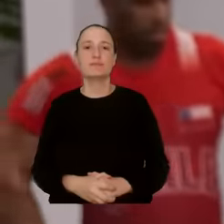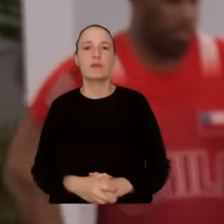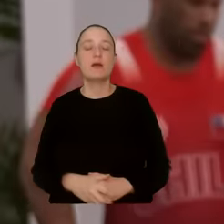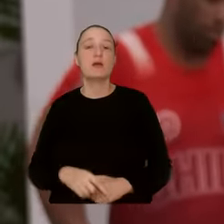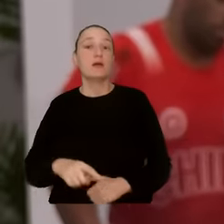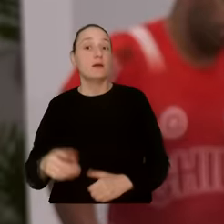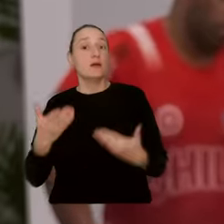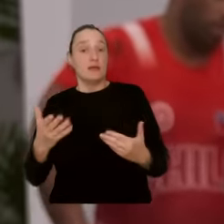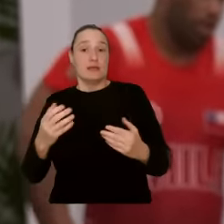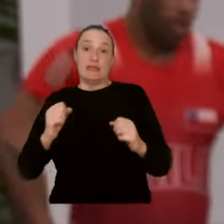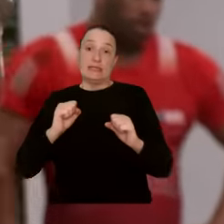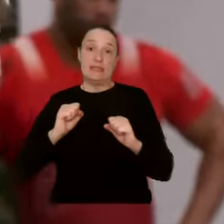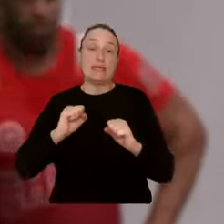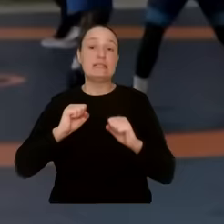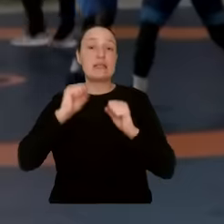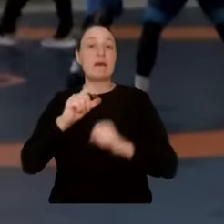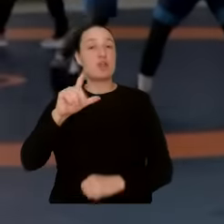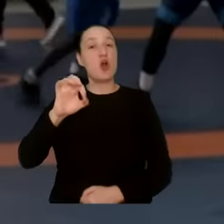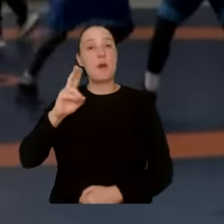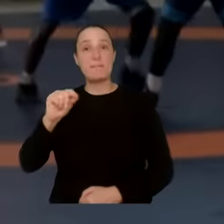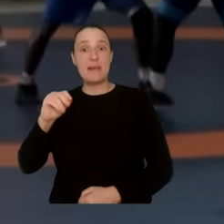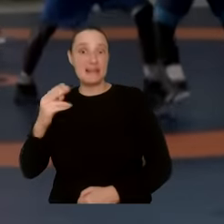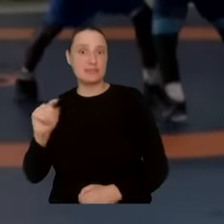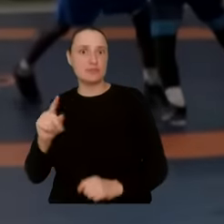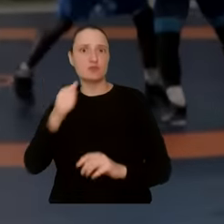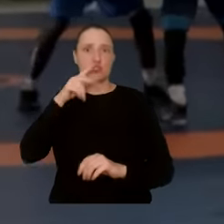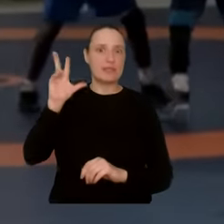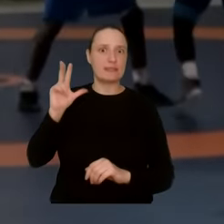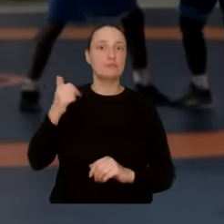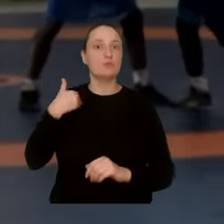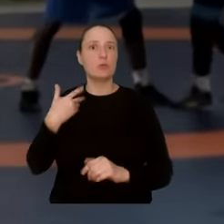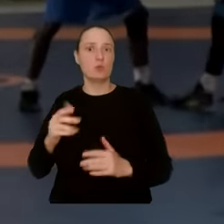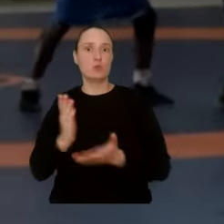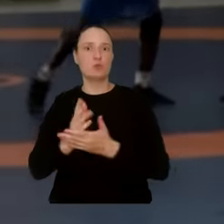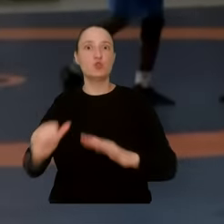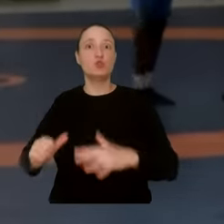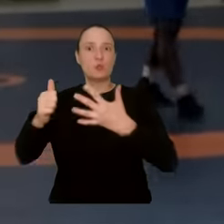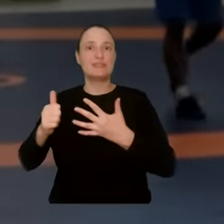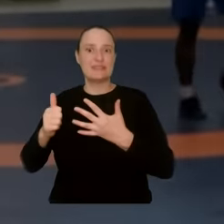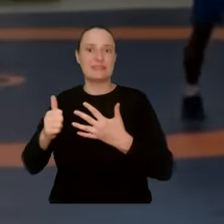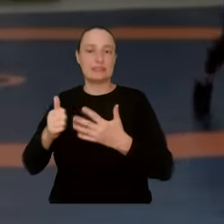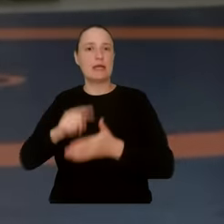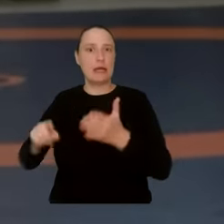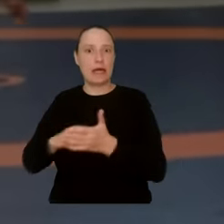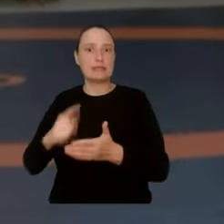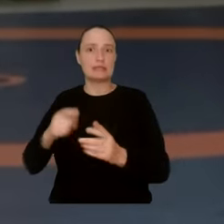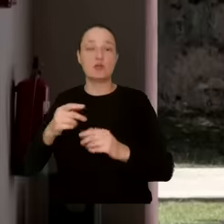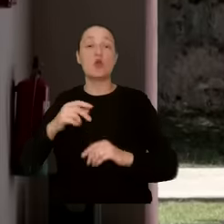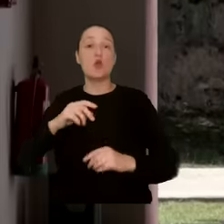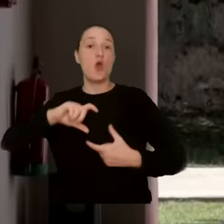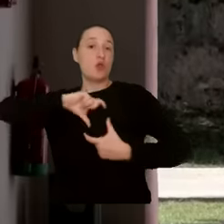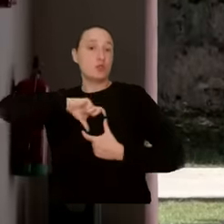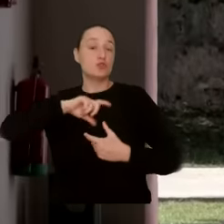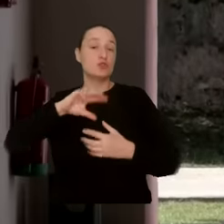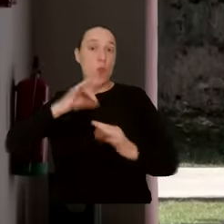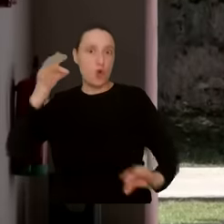legenda zapasów Miguel Lopez. Kubańczyk przed 3 laty został 6. sportowcem w historii, który zdobył 4. olimpijskie złoto z rzędu w tej samej konkurencji.